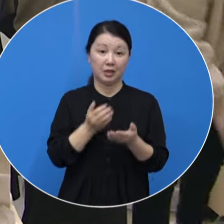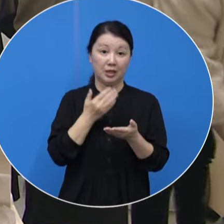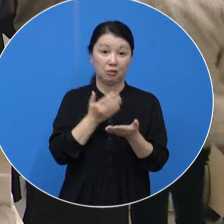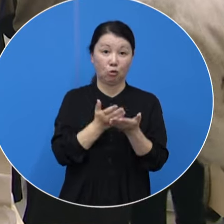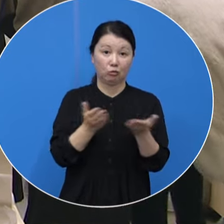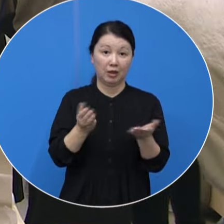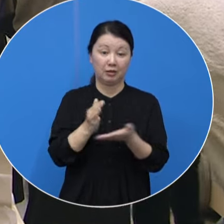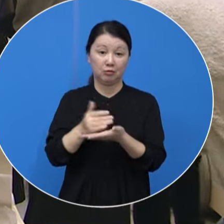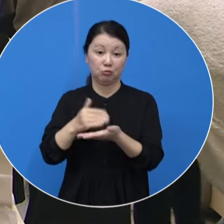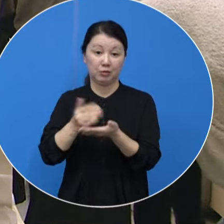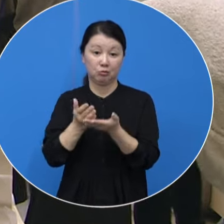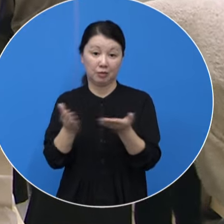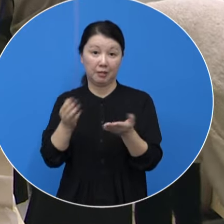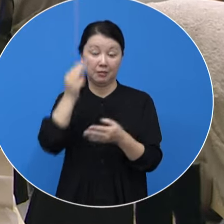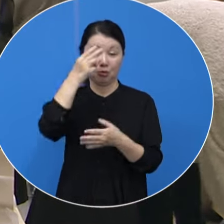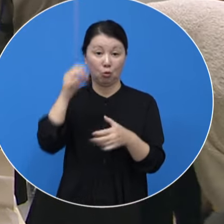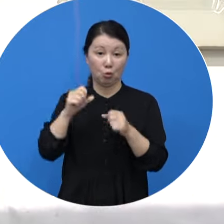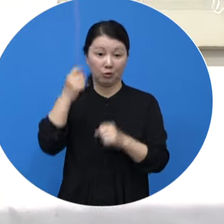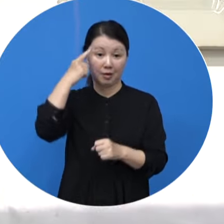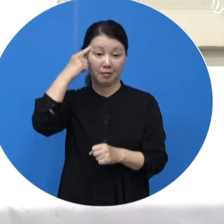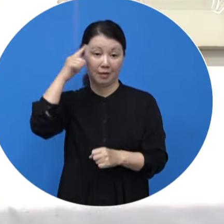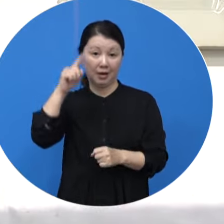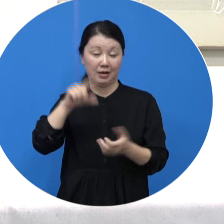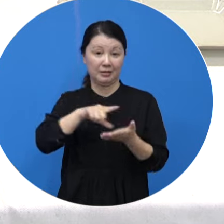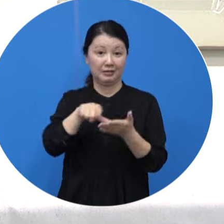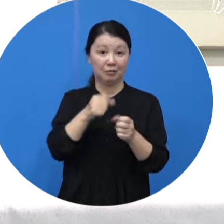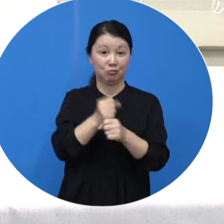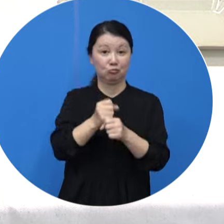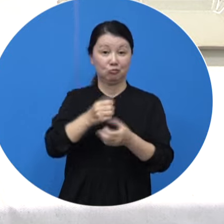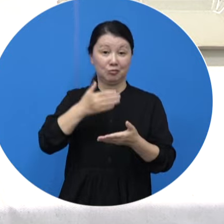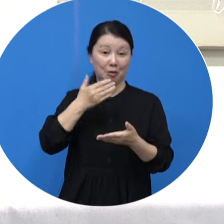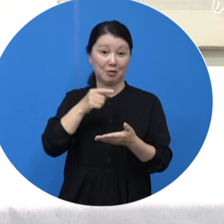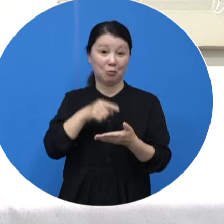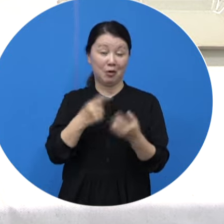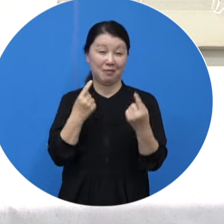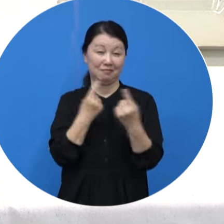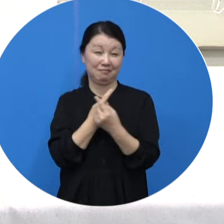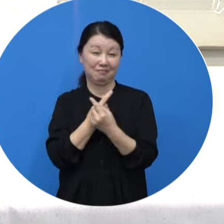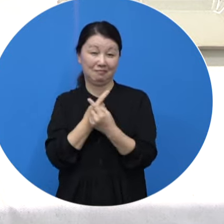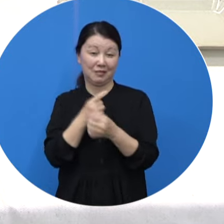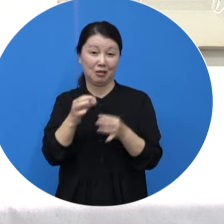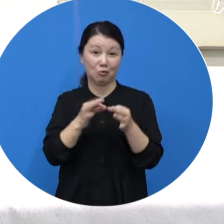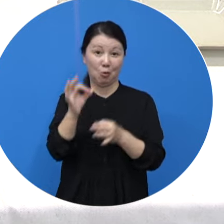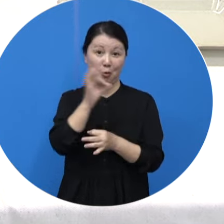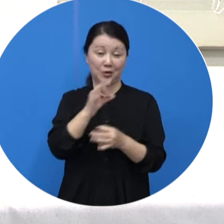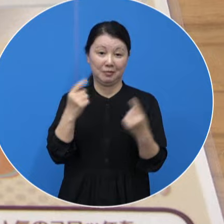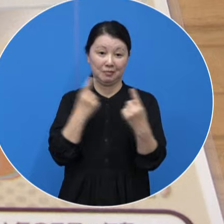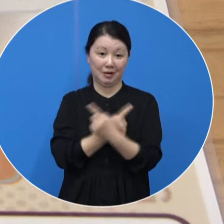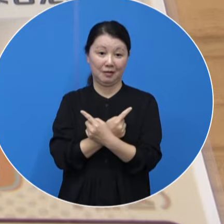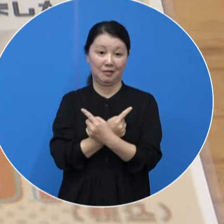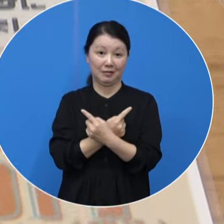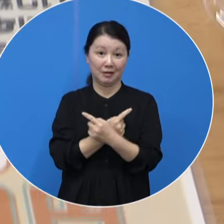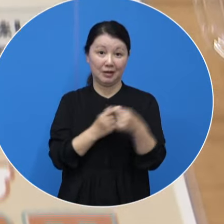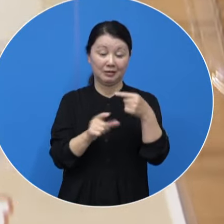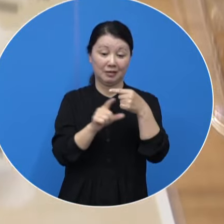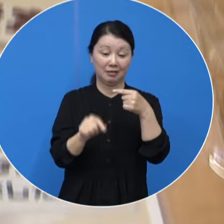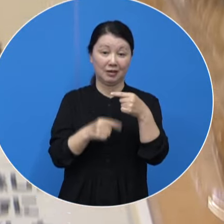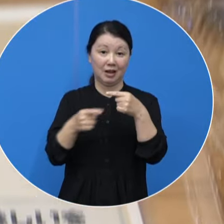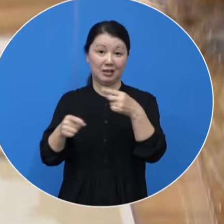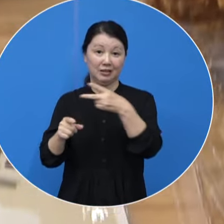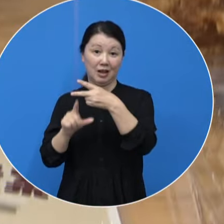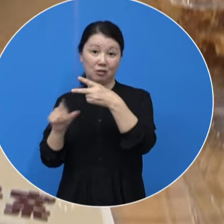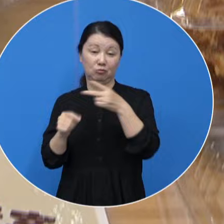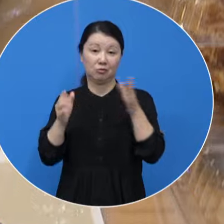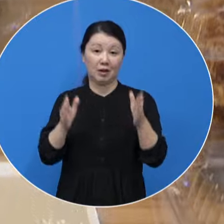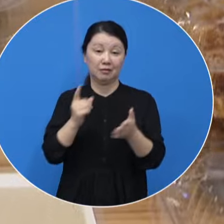食店やスイーツ店が高校生たちが考案した地産地消のレシピをアレンジし商品化。1月から2